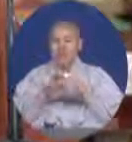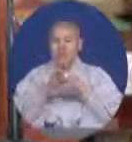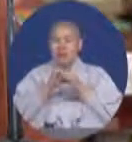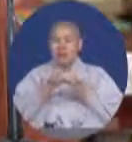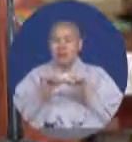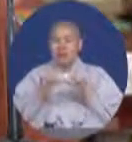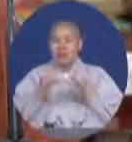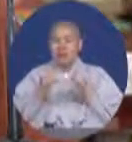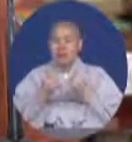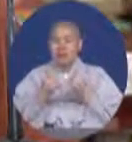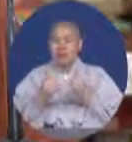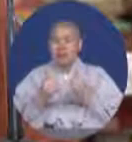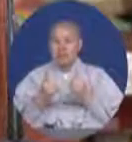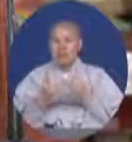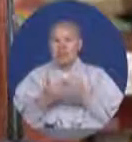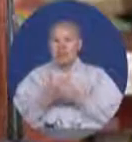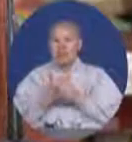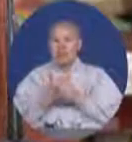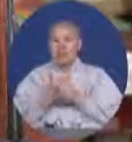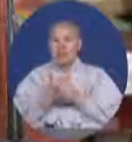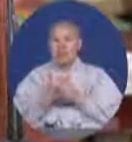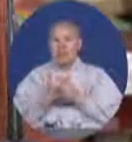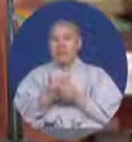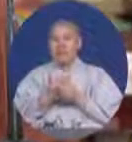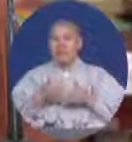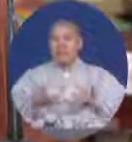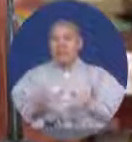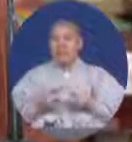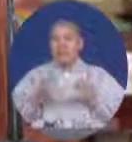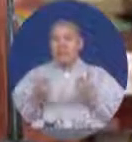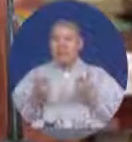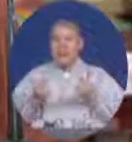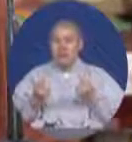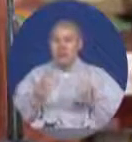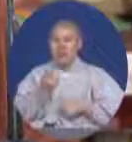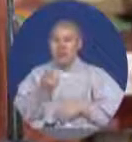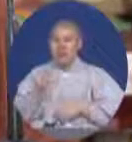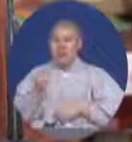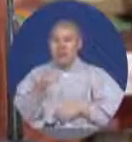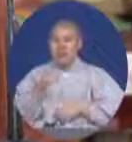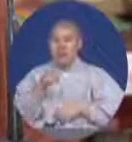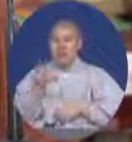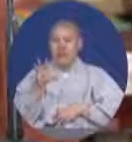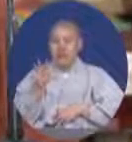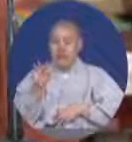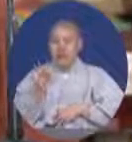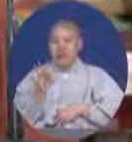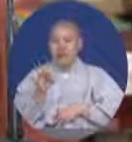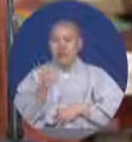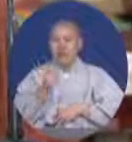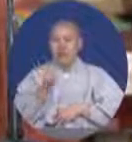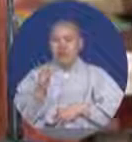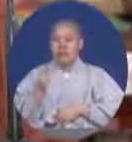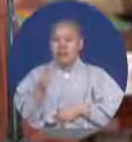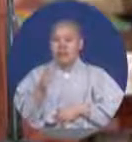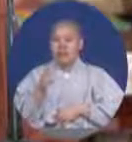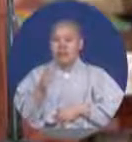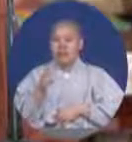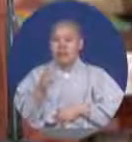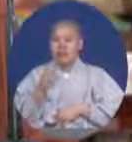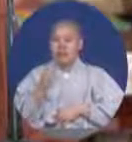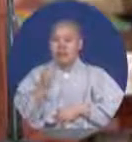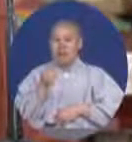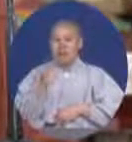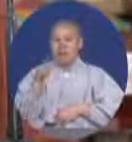나지 않은 것과 같은 거예요. 무생이요. 무생이라는 건 뭐예요? 환생이요. 환멸이라. 아니 허수아비가